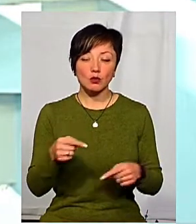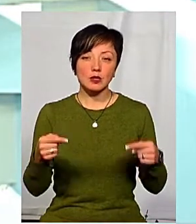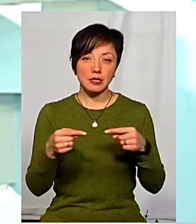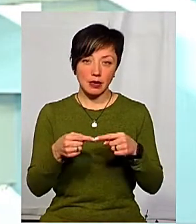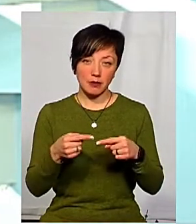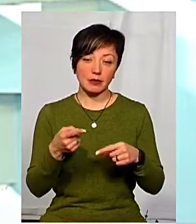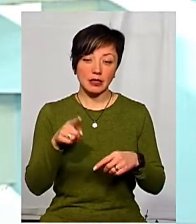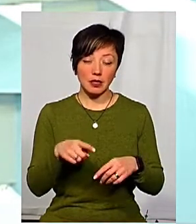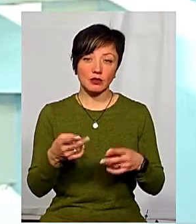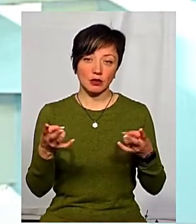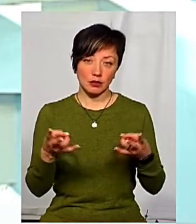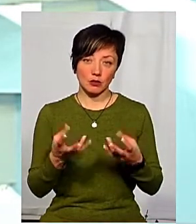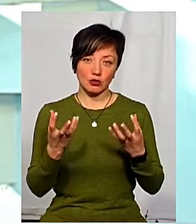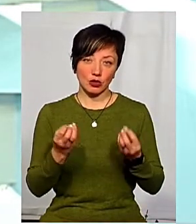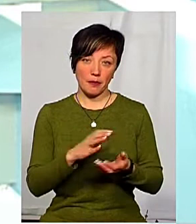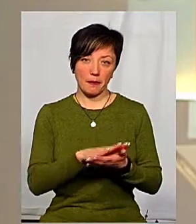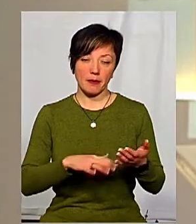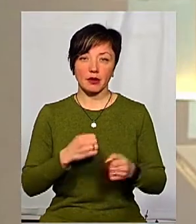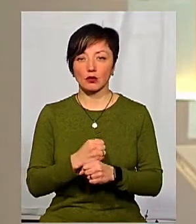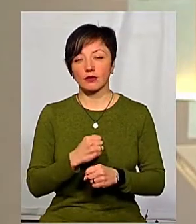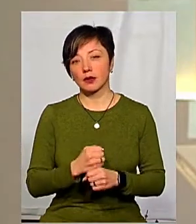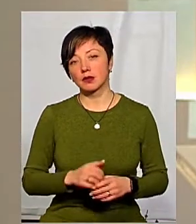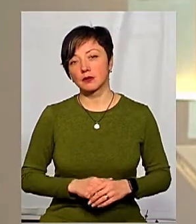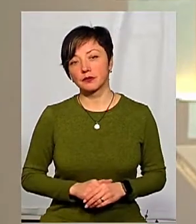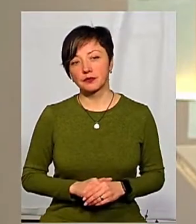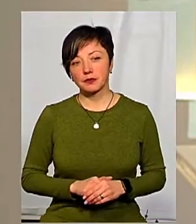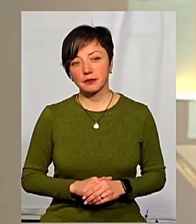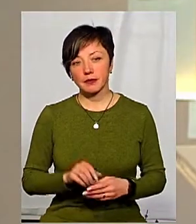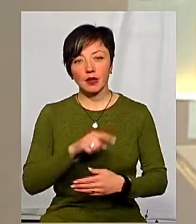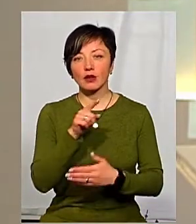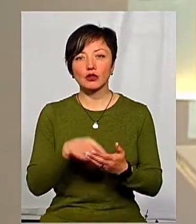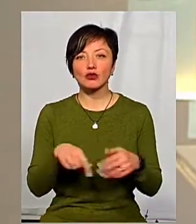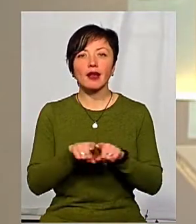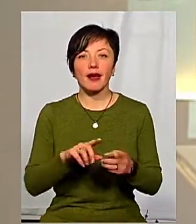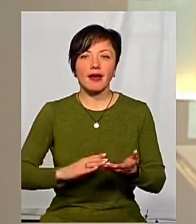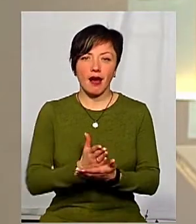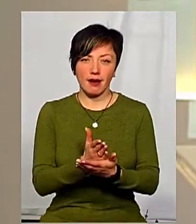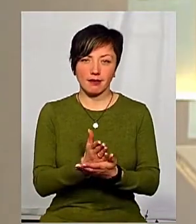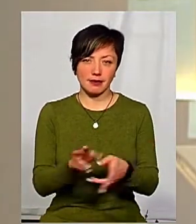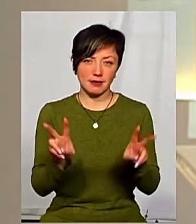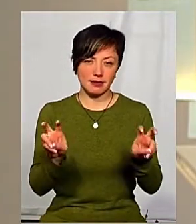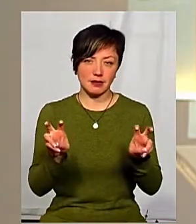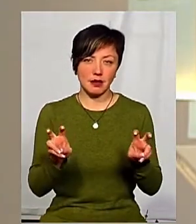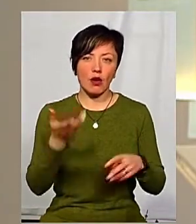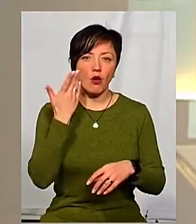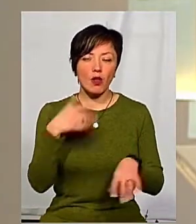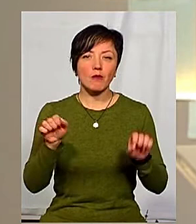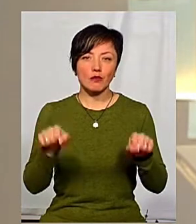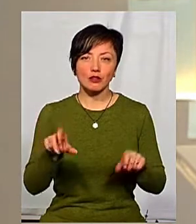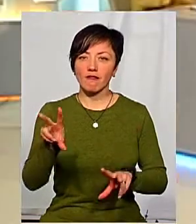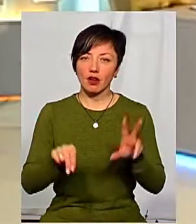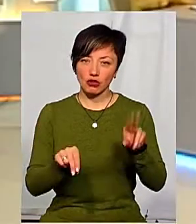оце те, над чим сьогодні потрібно працювати. Що таке якість? Коли